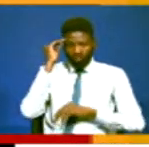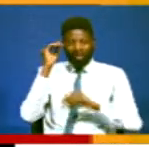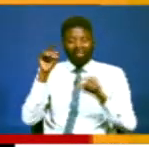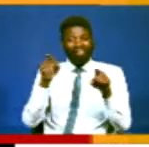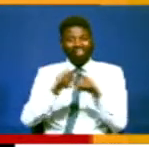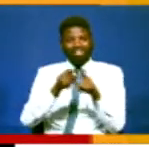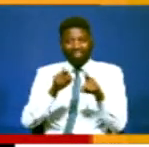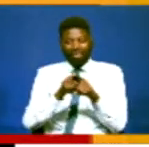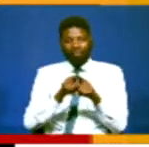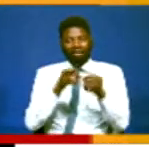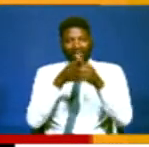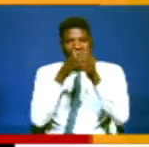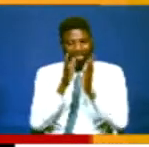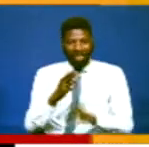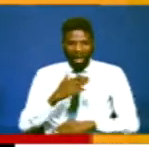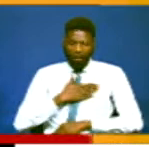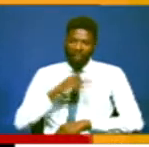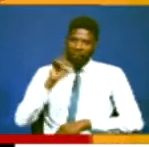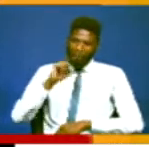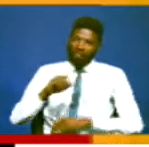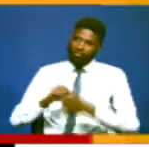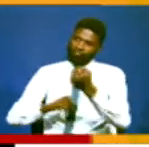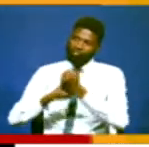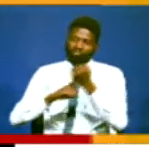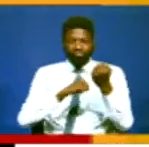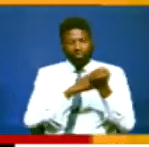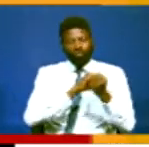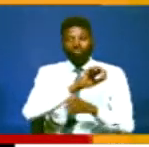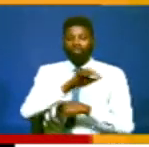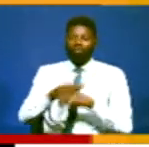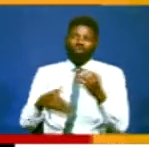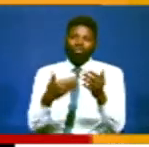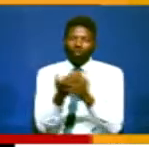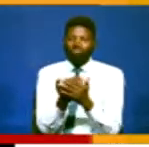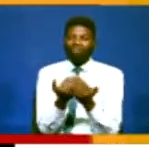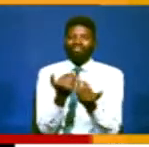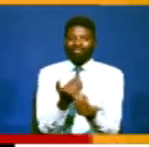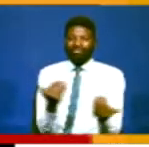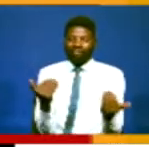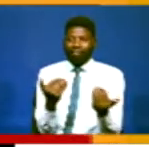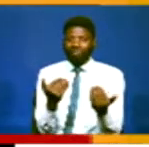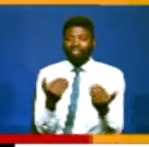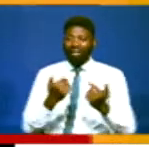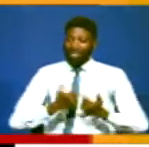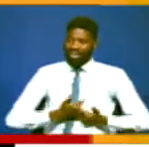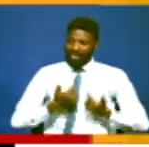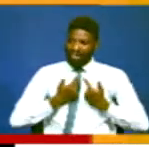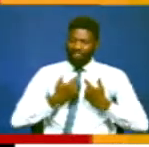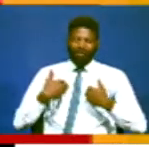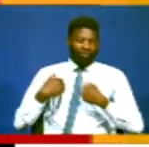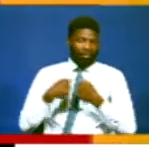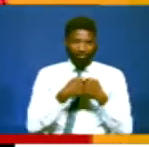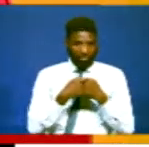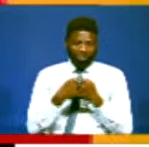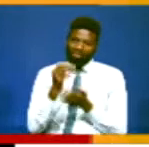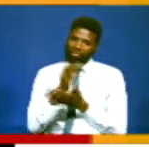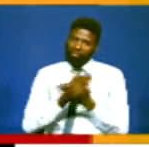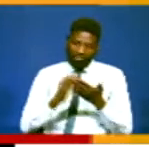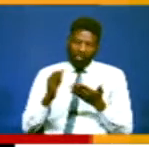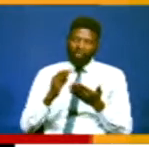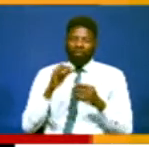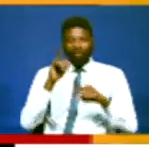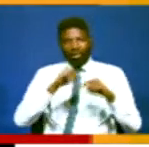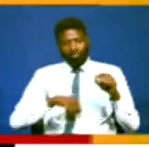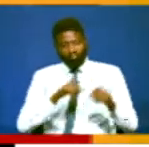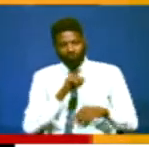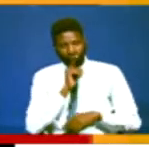wote. Ndiposa katika maisha kuna changamoto. Mm-hmm. Kuna wale ambao wana mapungufu, tukianza kuwabagua tuseme wewe una